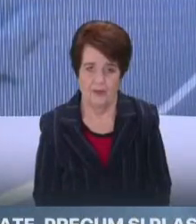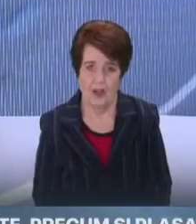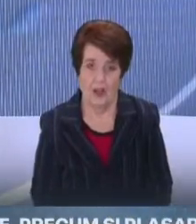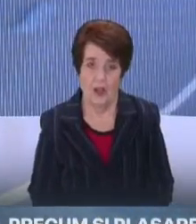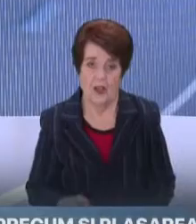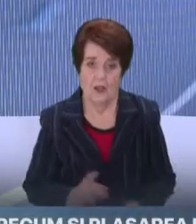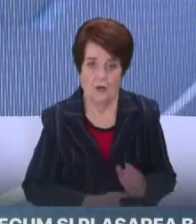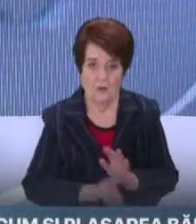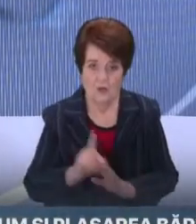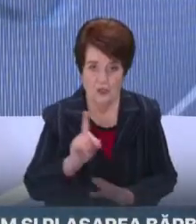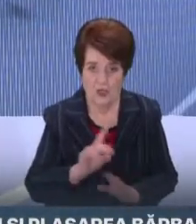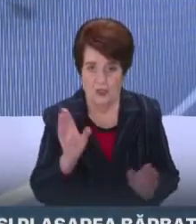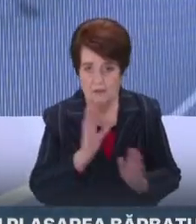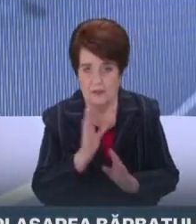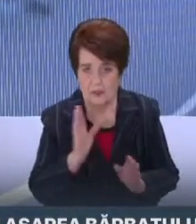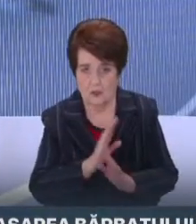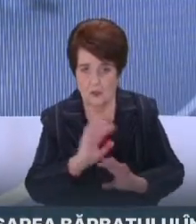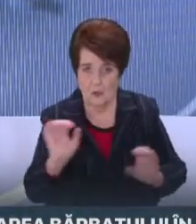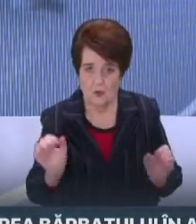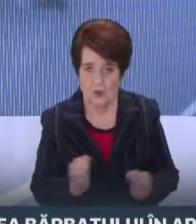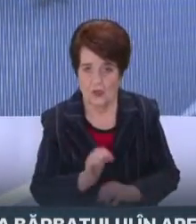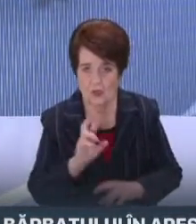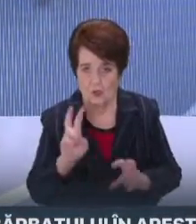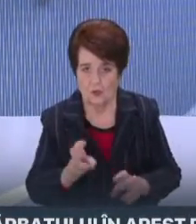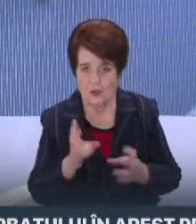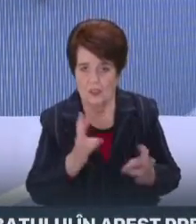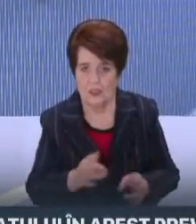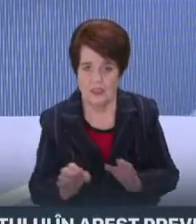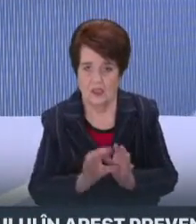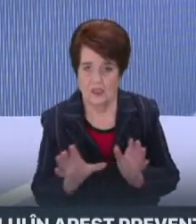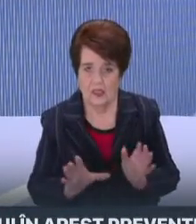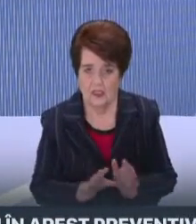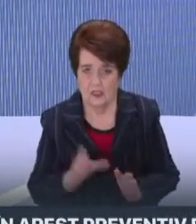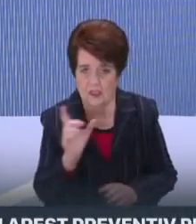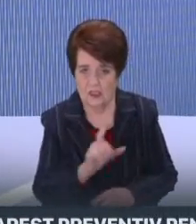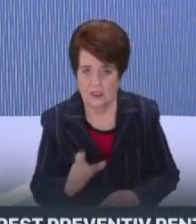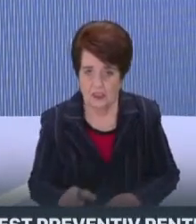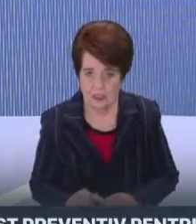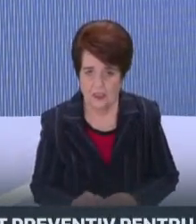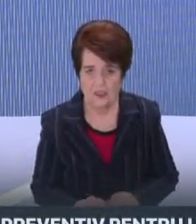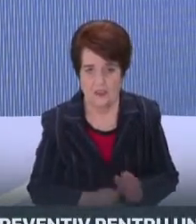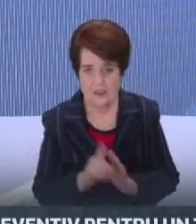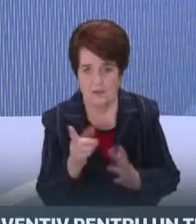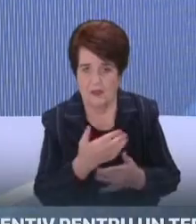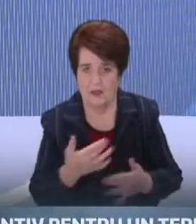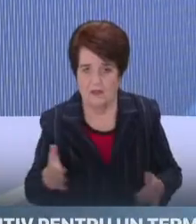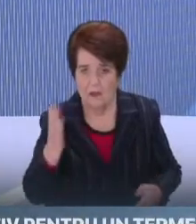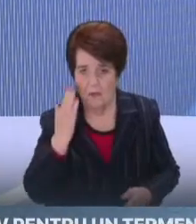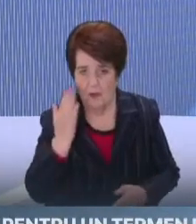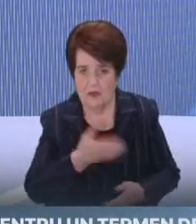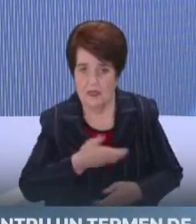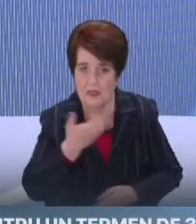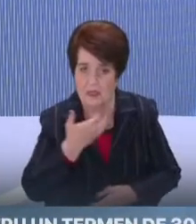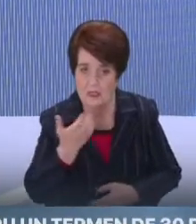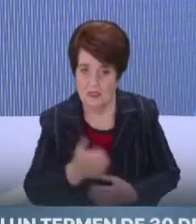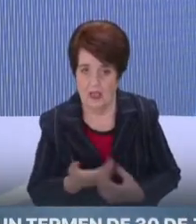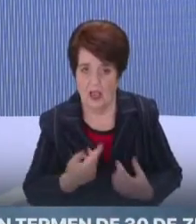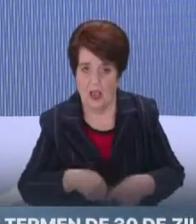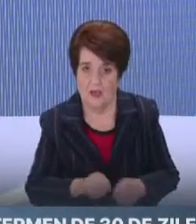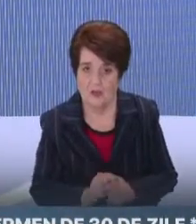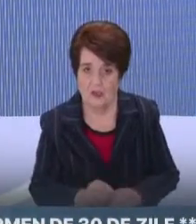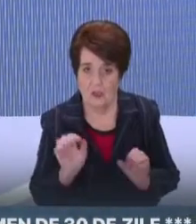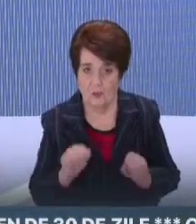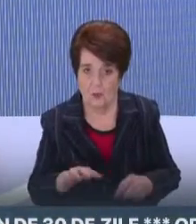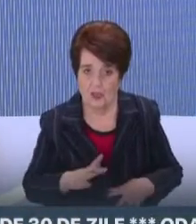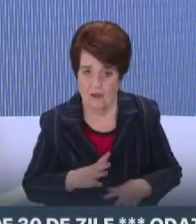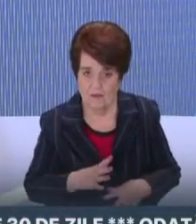Odată cu începerea sezonului rece și în contextul crizei energetice, cetățenii recurg la diferite metode de încălzire. Acestea însă pot